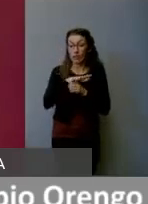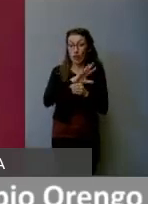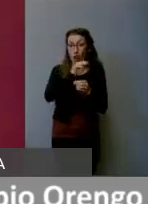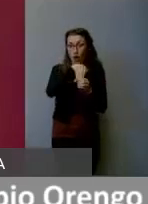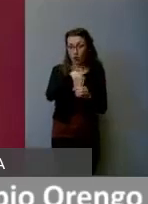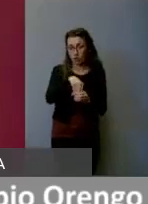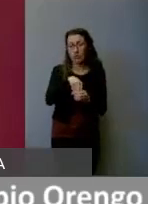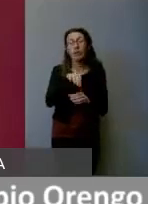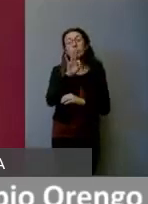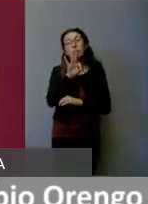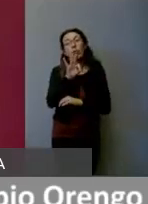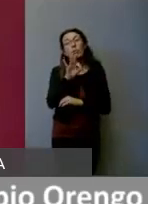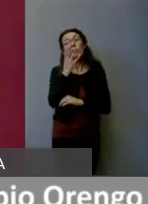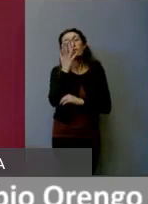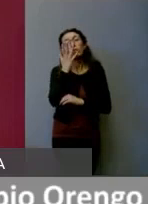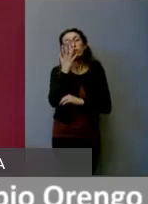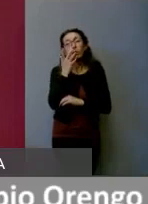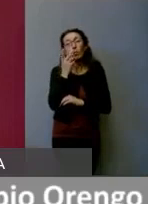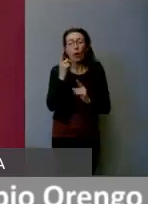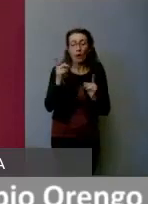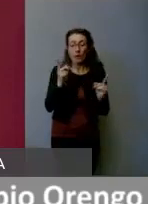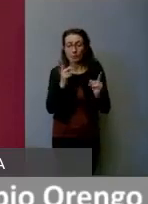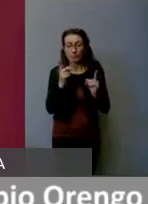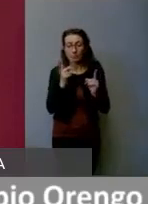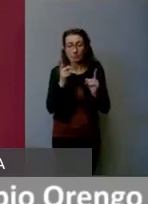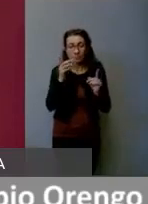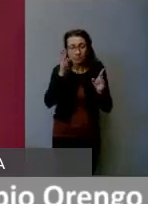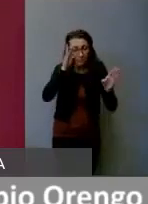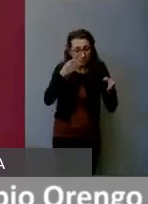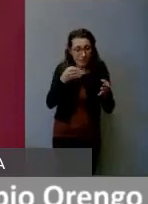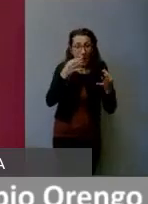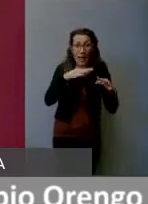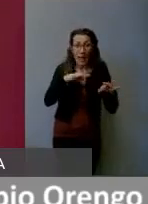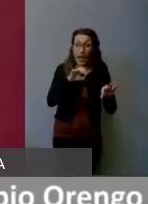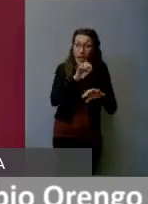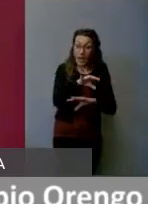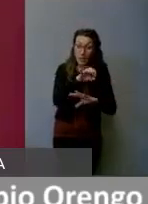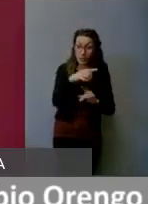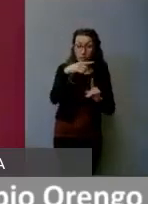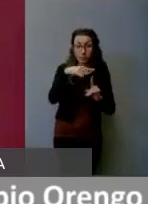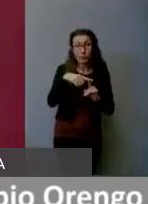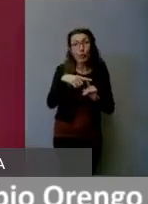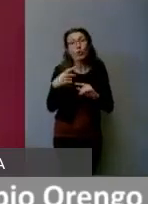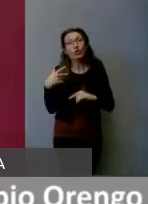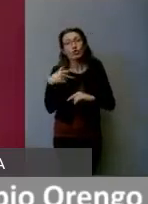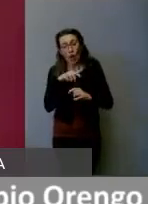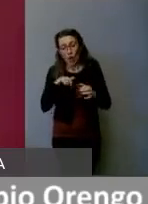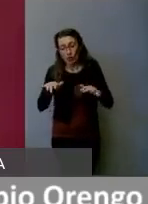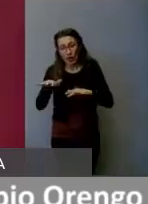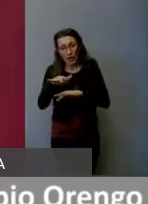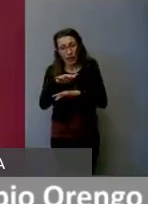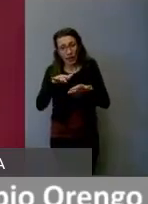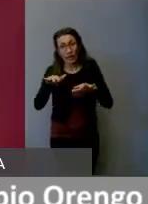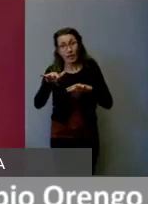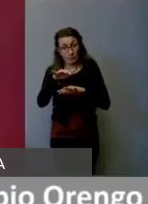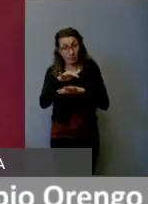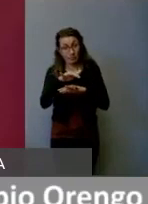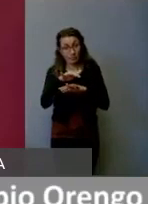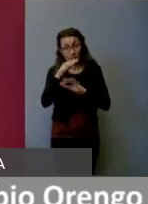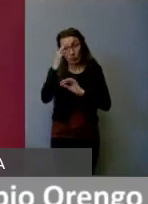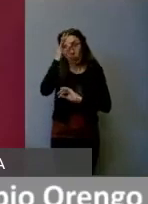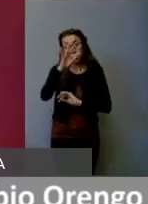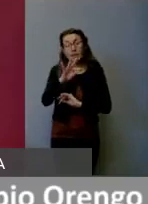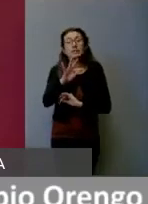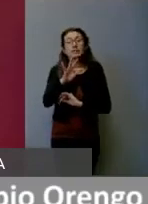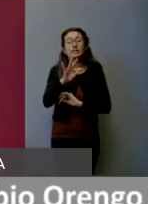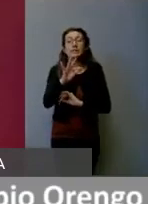un momento educativo e sociale di coinvolgimento delle nuove generazioni. E a tale proposito, di concerto